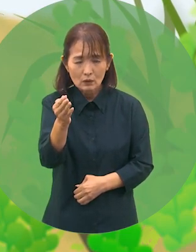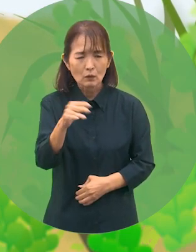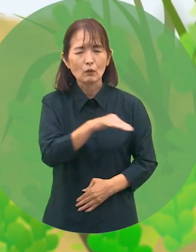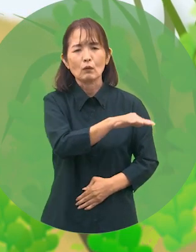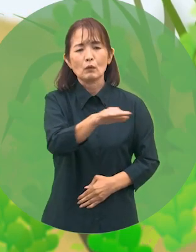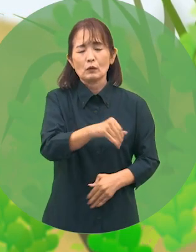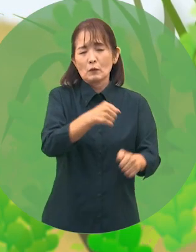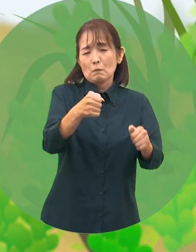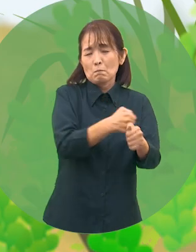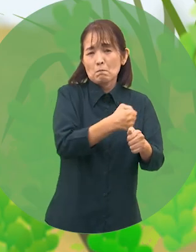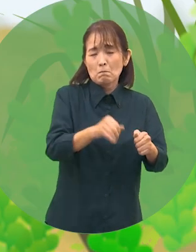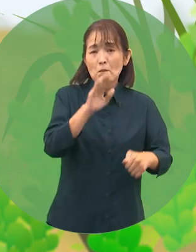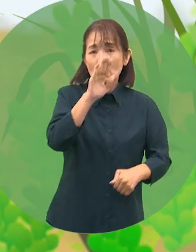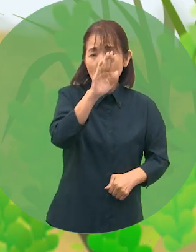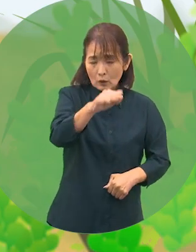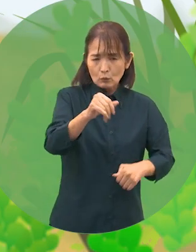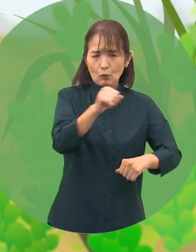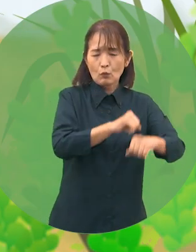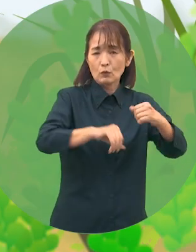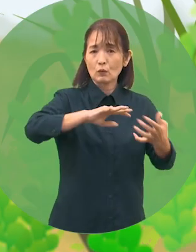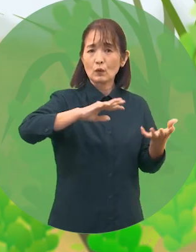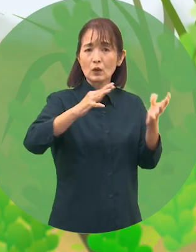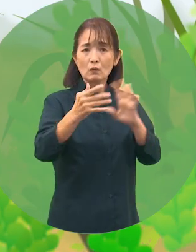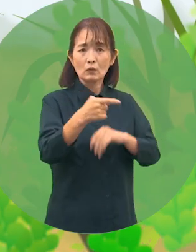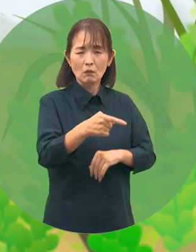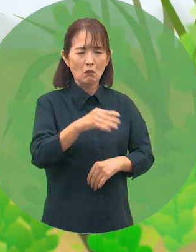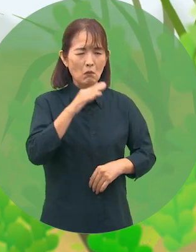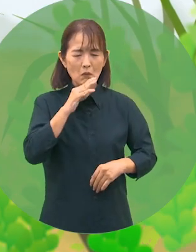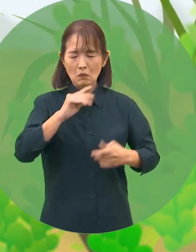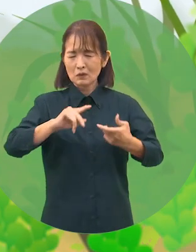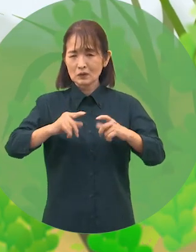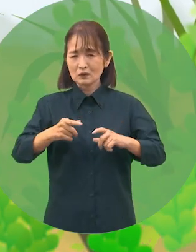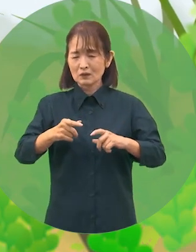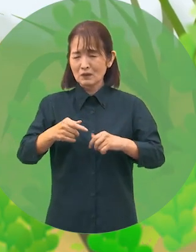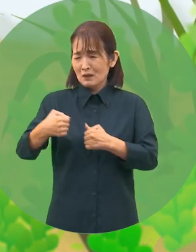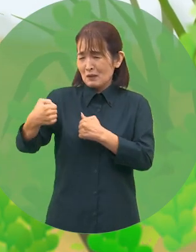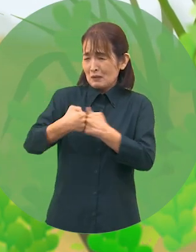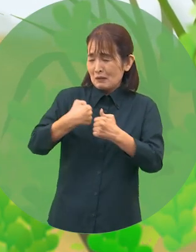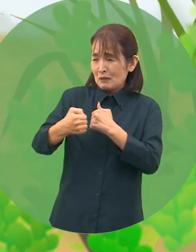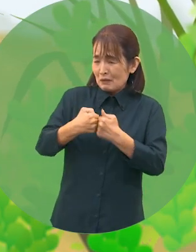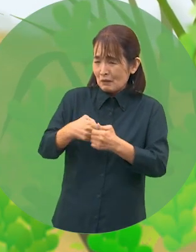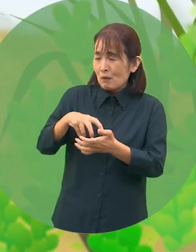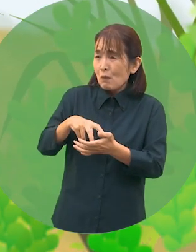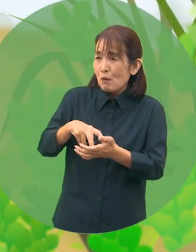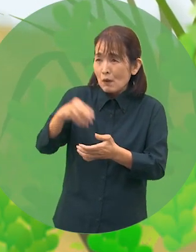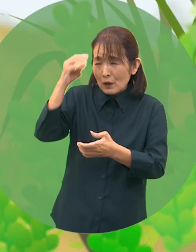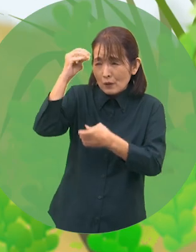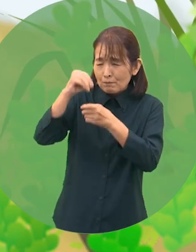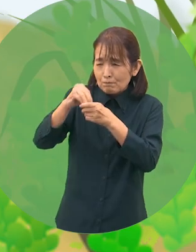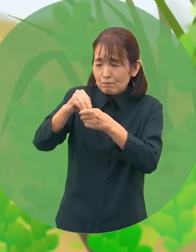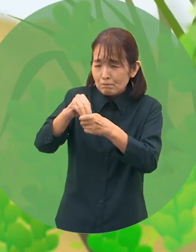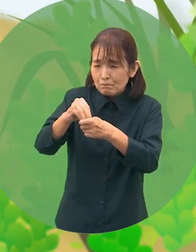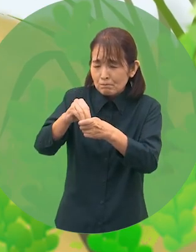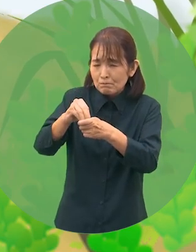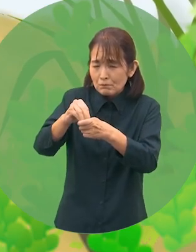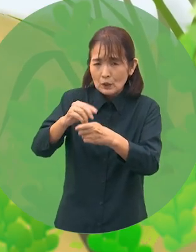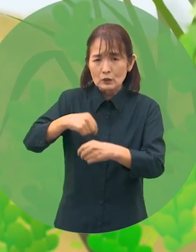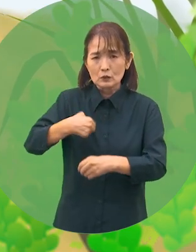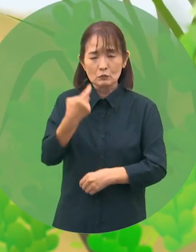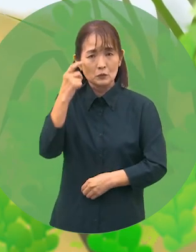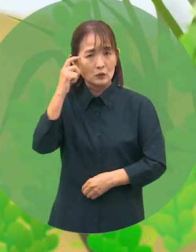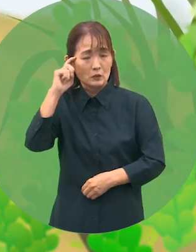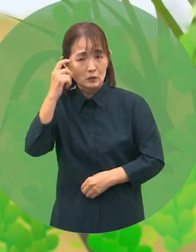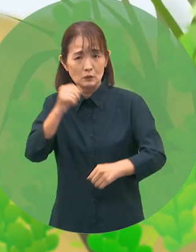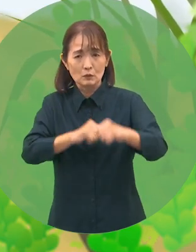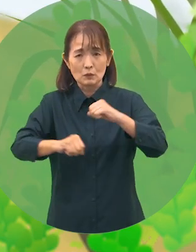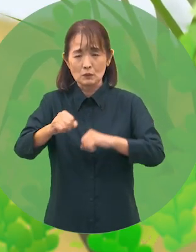の行動が変わったとしても、それは叩かれた恐怖心などによるもので、自分で考えて行動した姿ではない